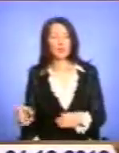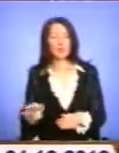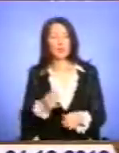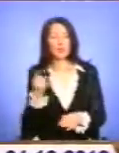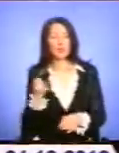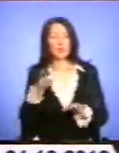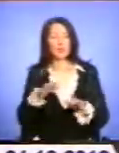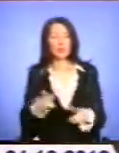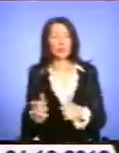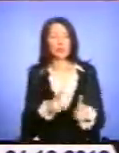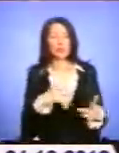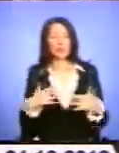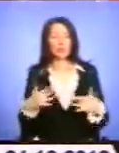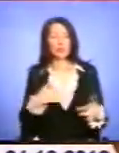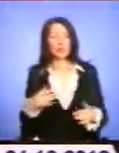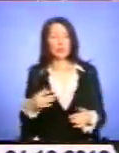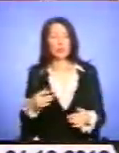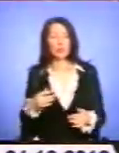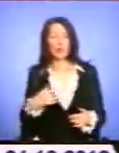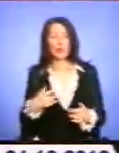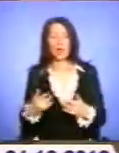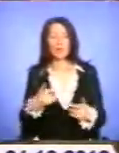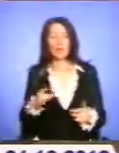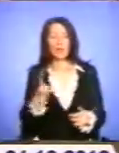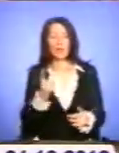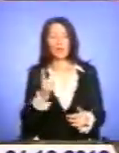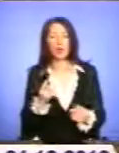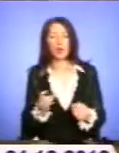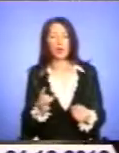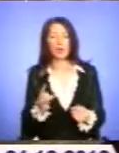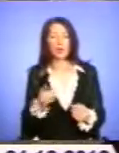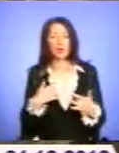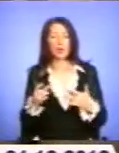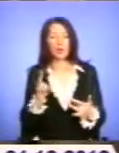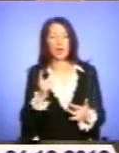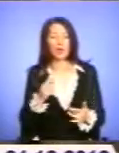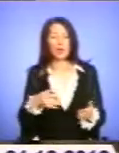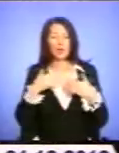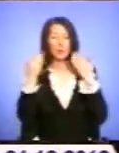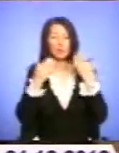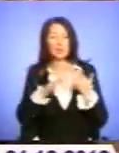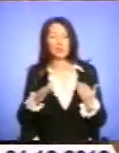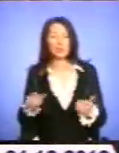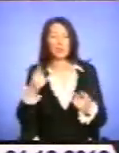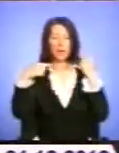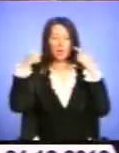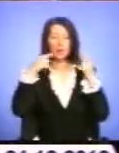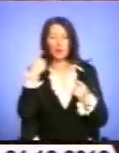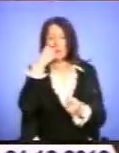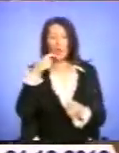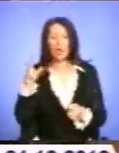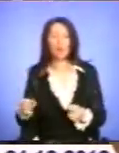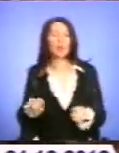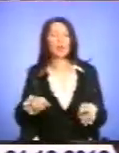підготували у Тернопільському театрі актора і ляльки. Розвеселяли дітлахів казкові герої. Танці, ігри, хороводи, естафети